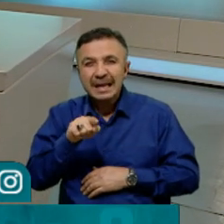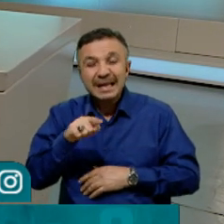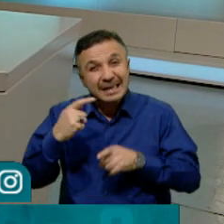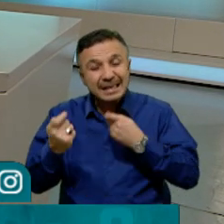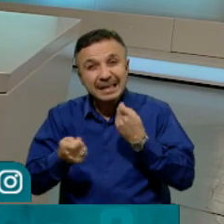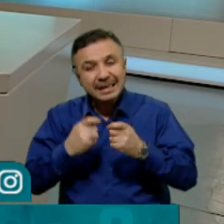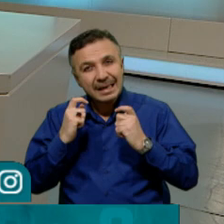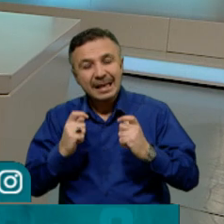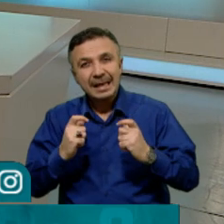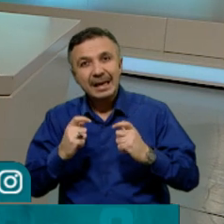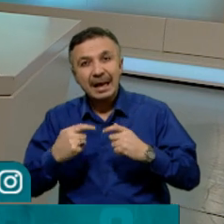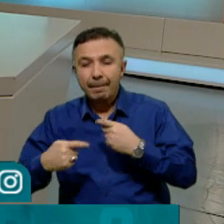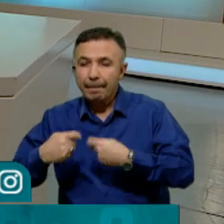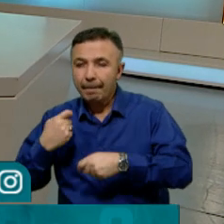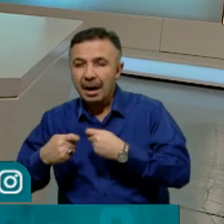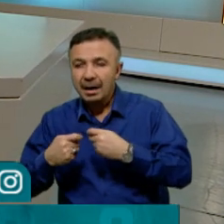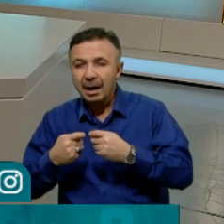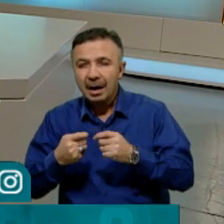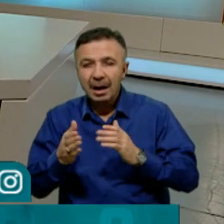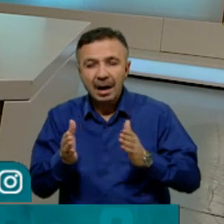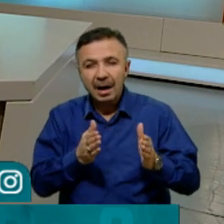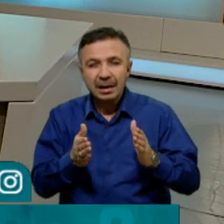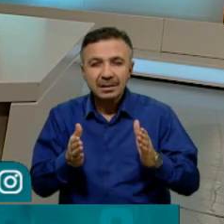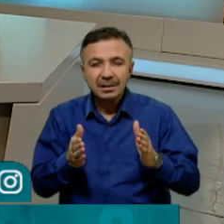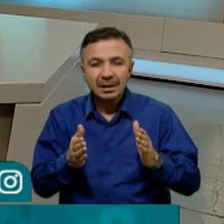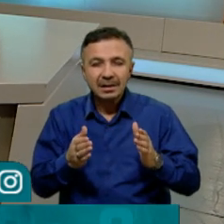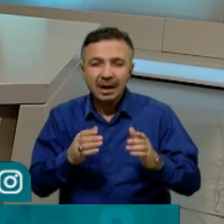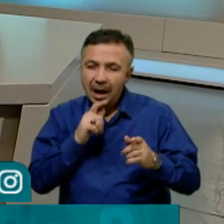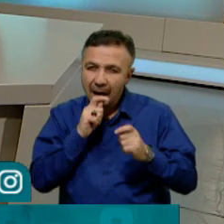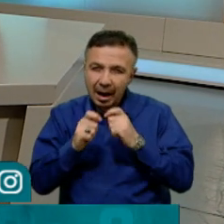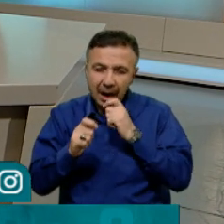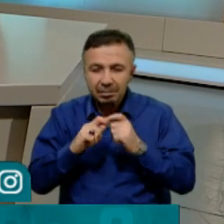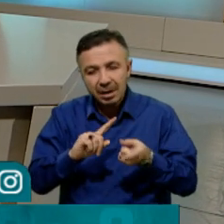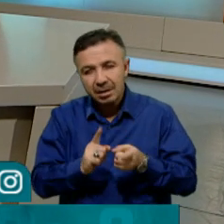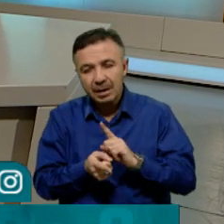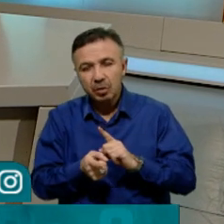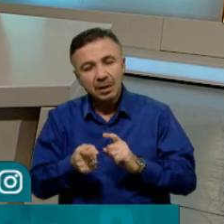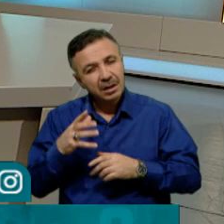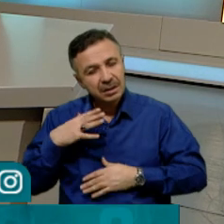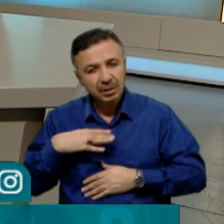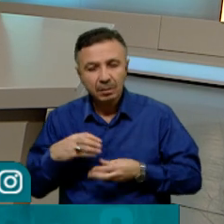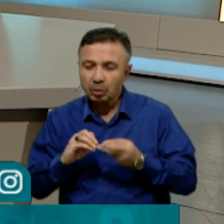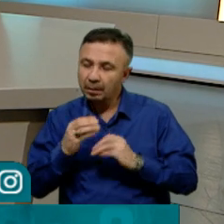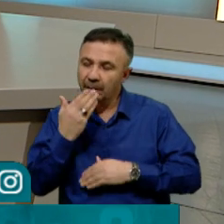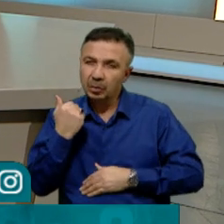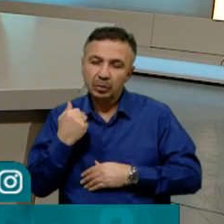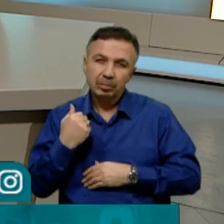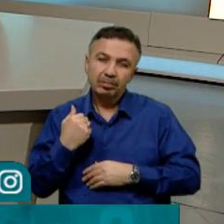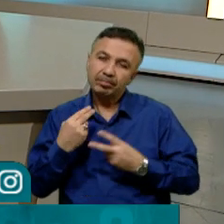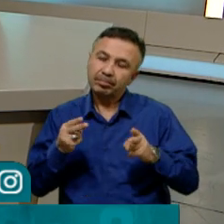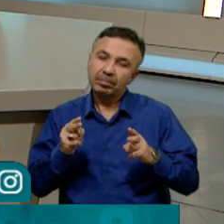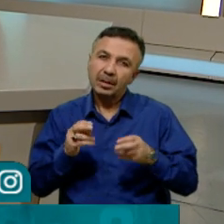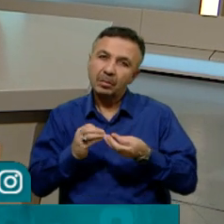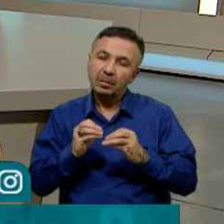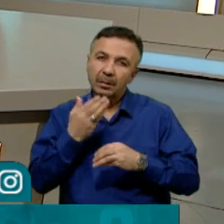banka arasındaki anlaşmaya göre değişebilir bunları talep etmesinde bir sakınca yoktur Eyvallah